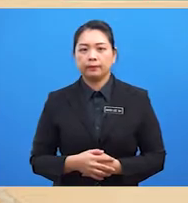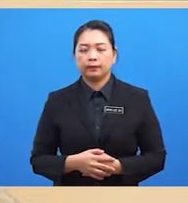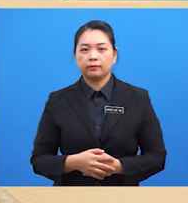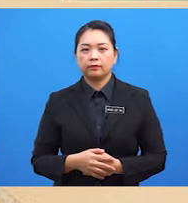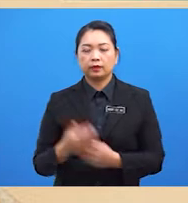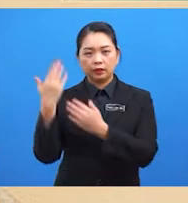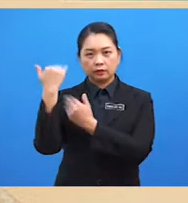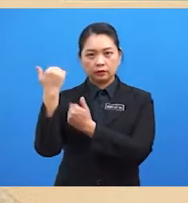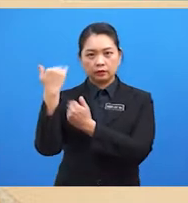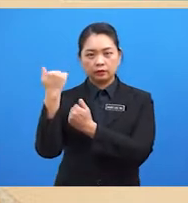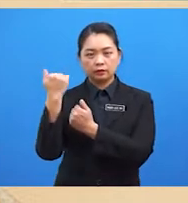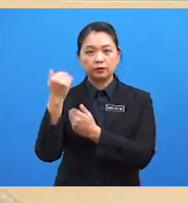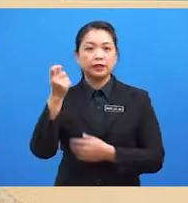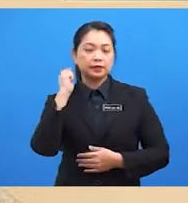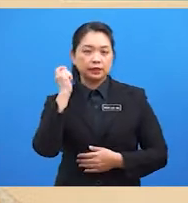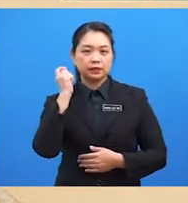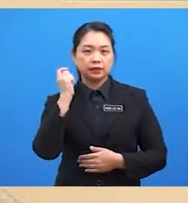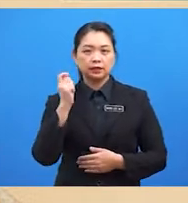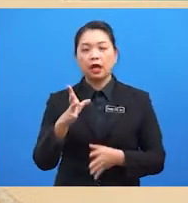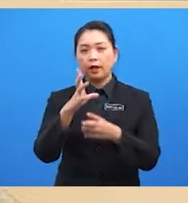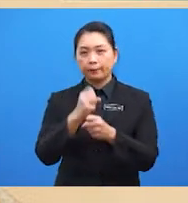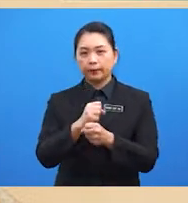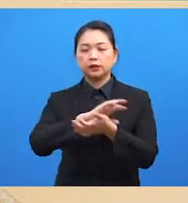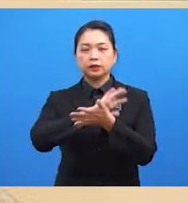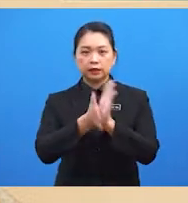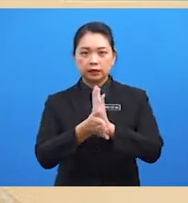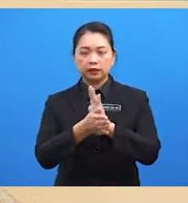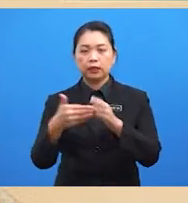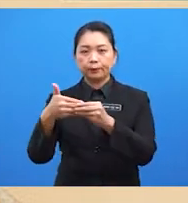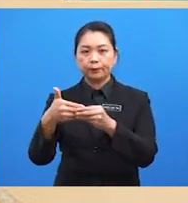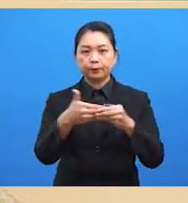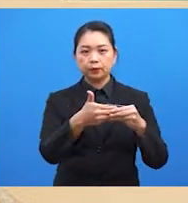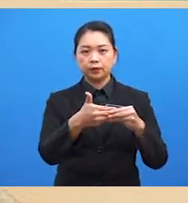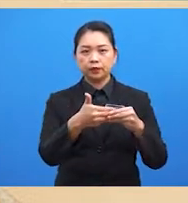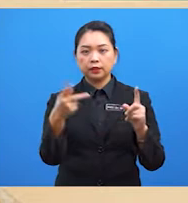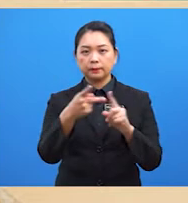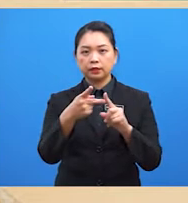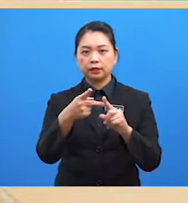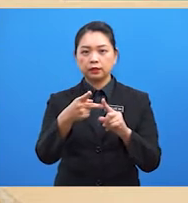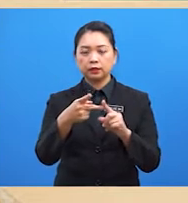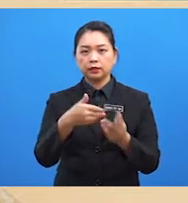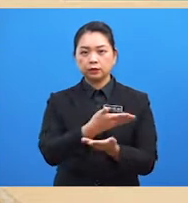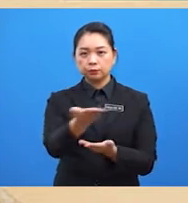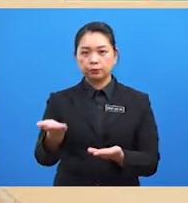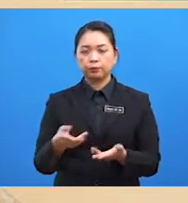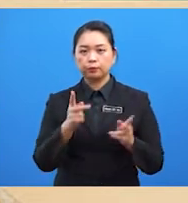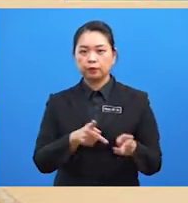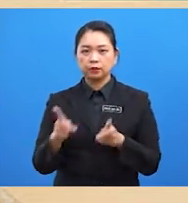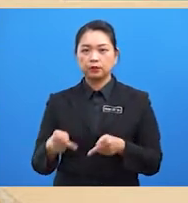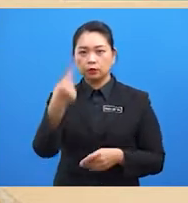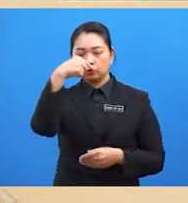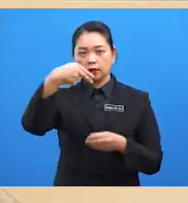Semoga rangkap syair tadi dapat dijadikan paduan kepada para pelajar